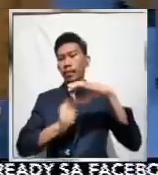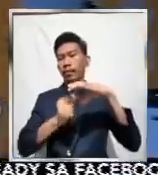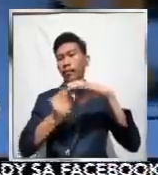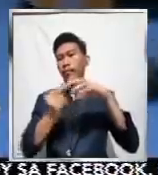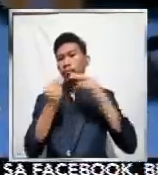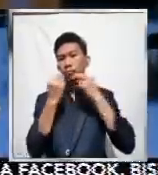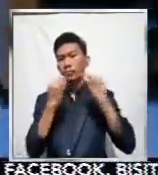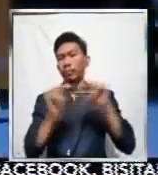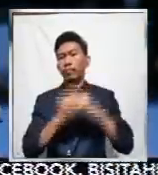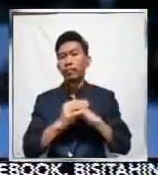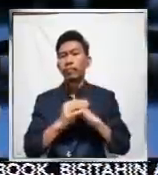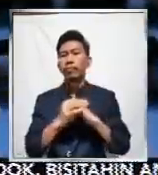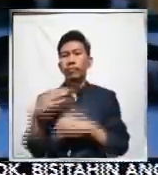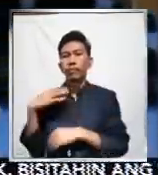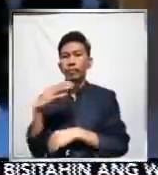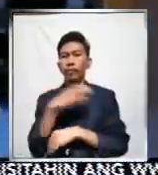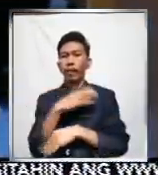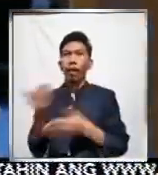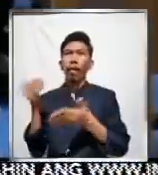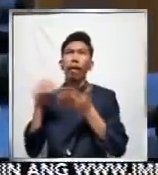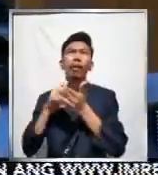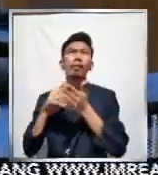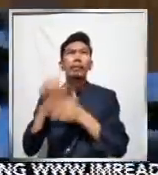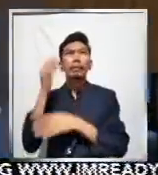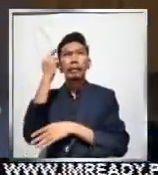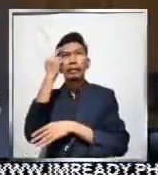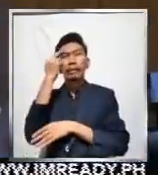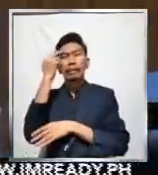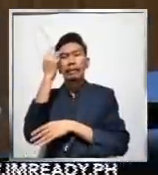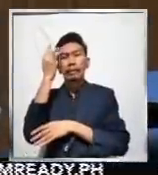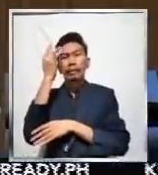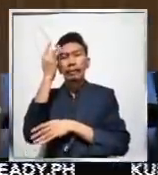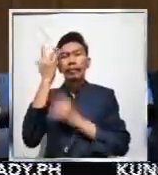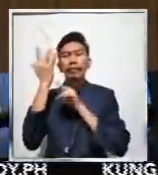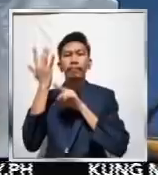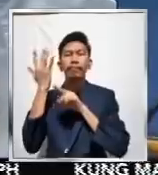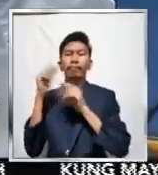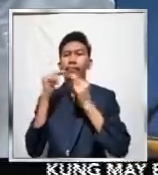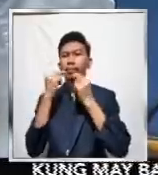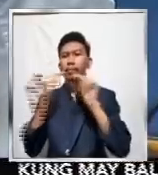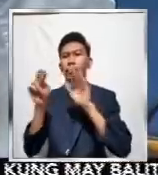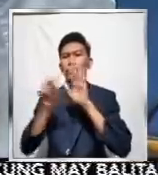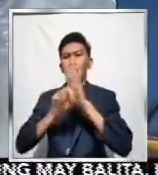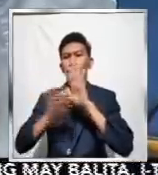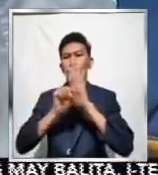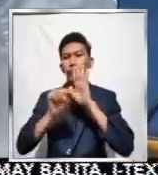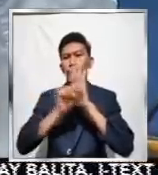inereng negatibong news reports ng ABS-CBN. Okay lang po yung yung pong